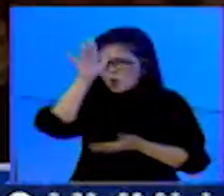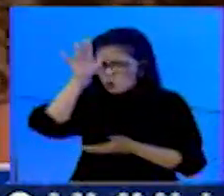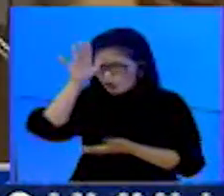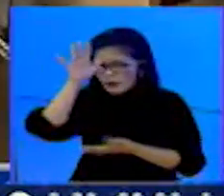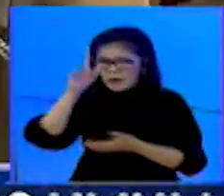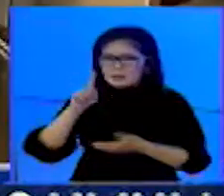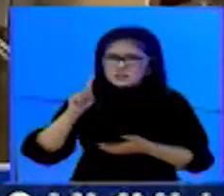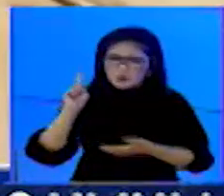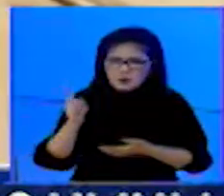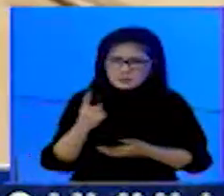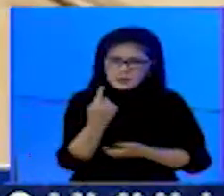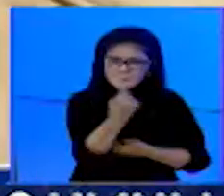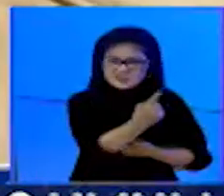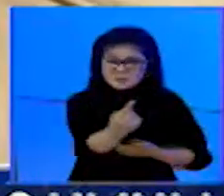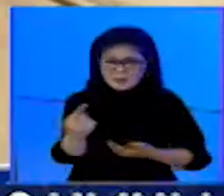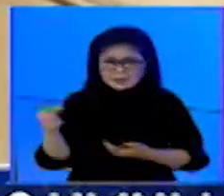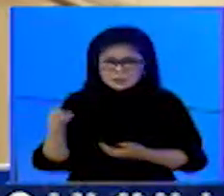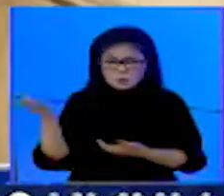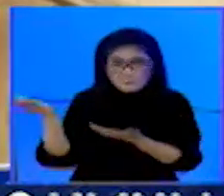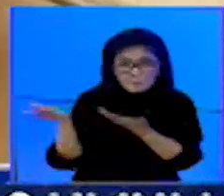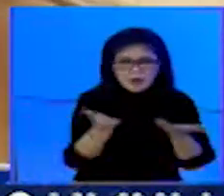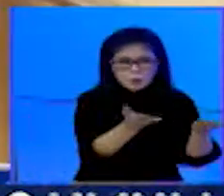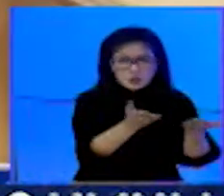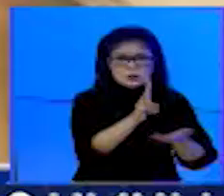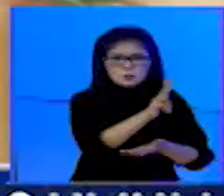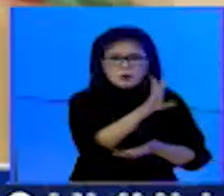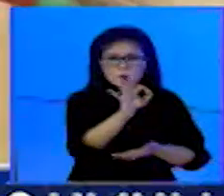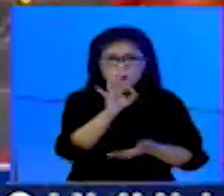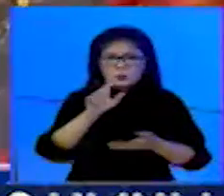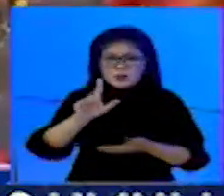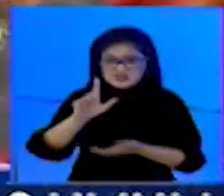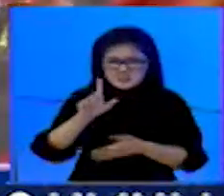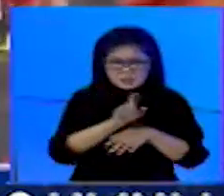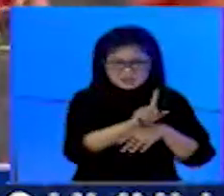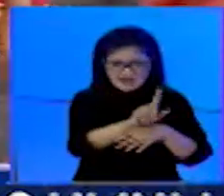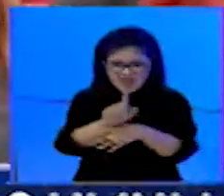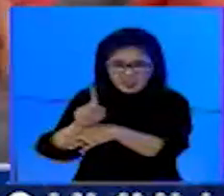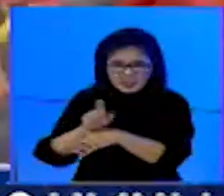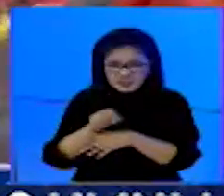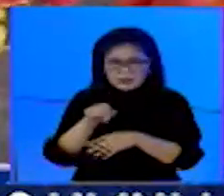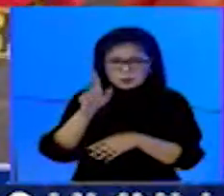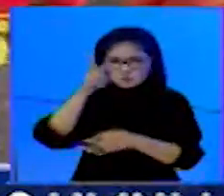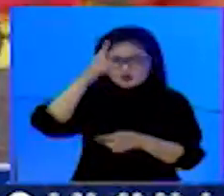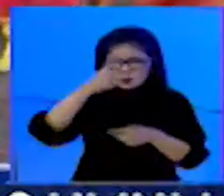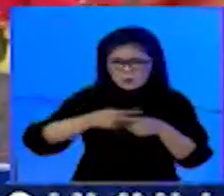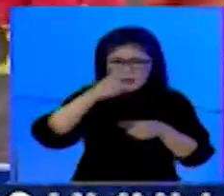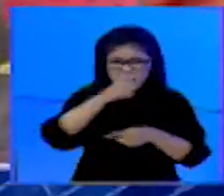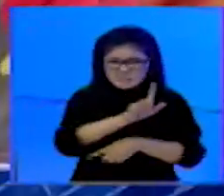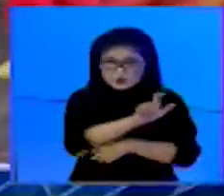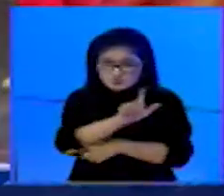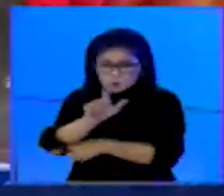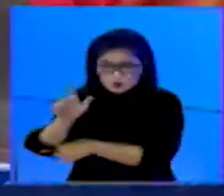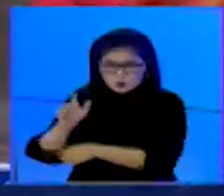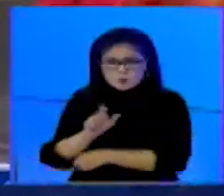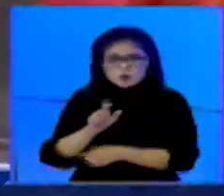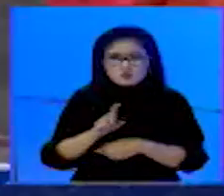dibekali masing-masing personil sebanyak 20 liter cairan disinfektan untuk sekali penyemprotan. Dan penyemprotan ini